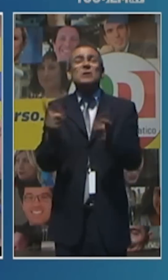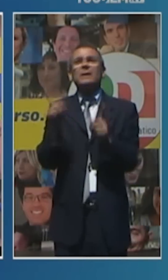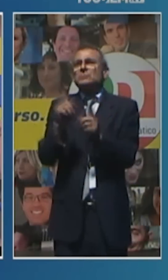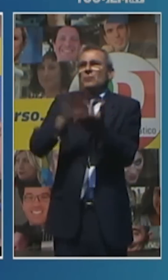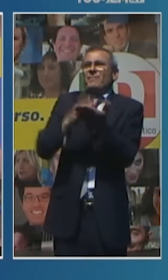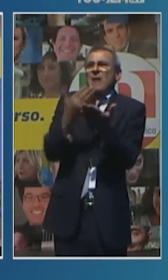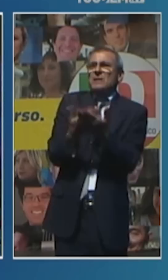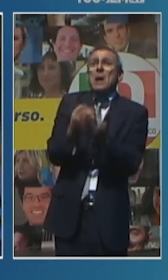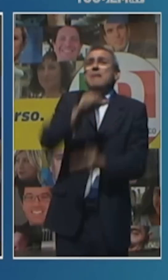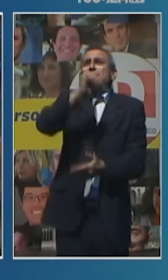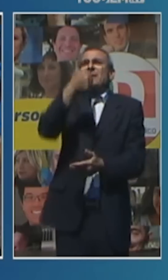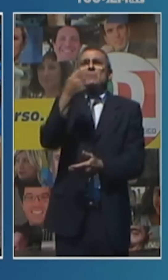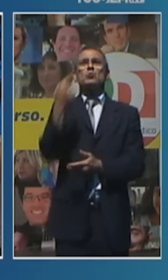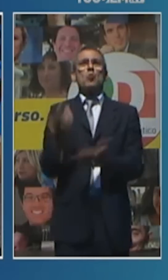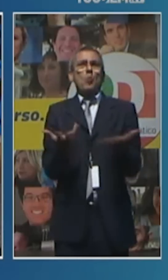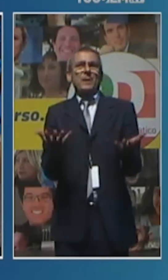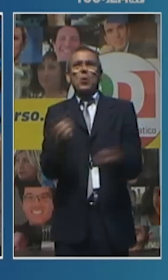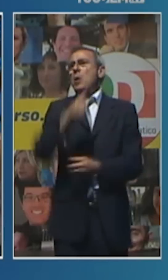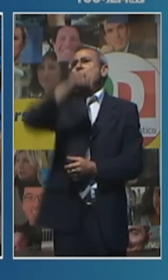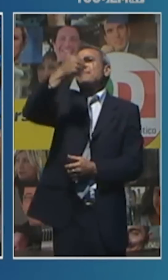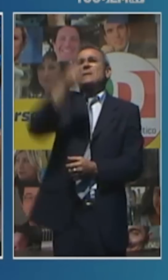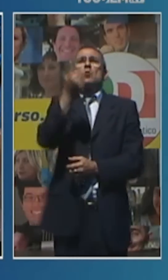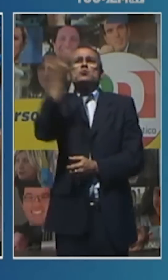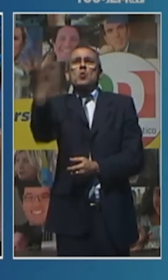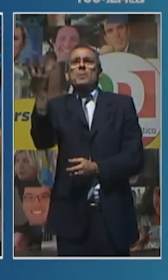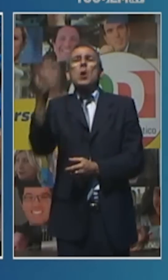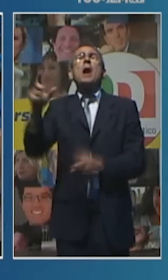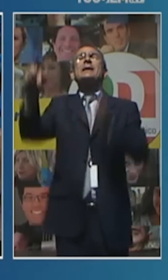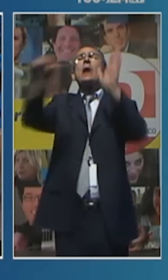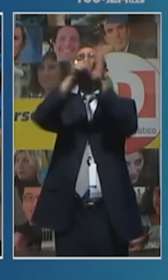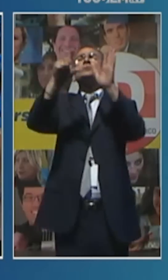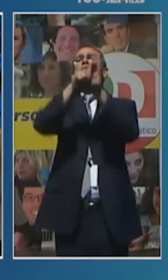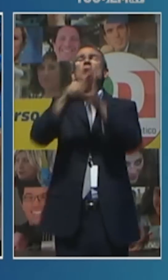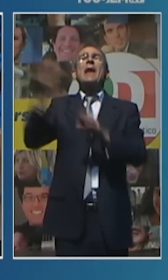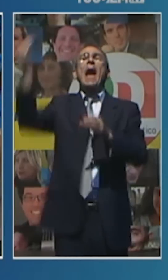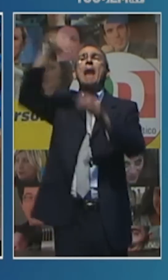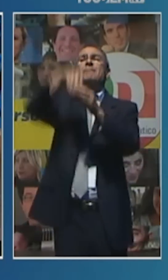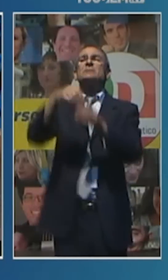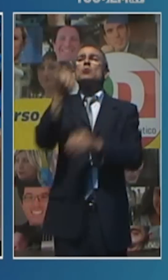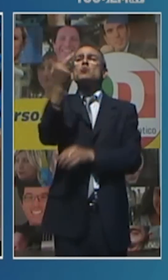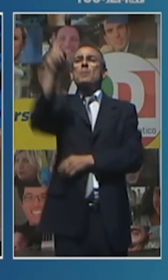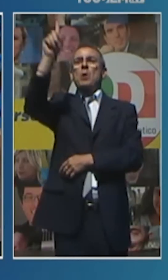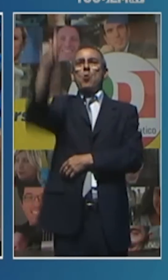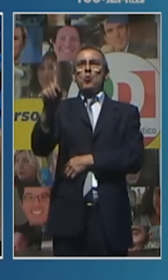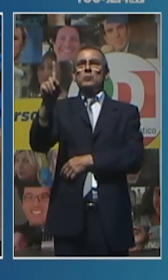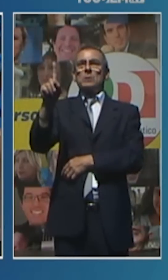del primo numero che la nostra Costituzione ha messo all'articolo 1, che è il conto delle persone